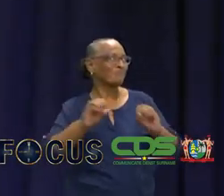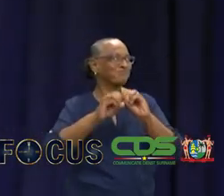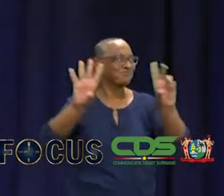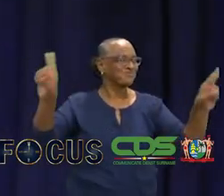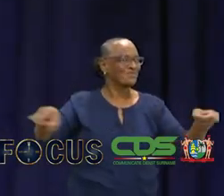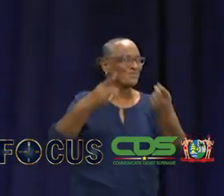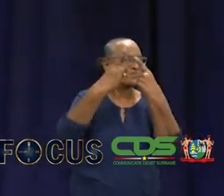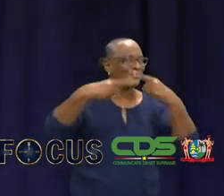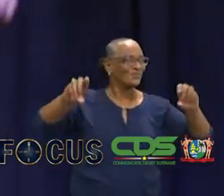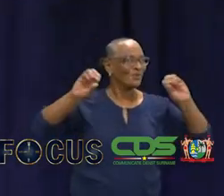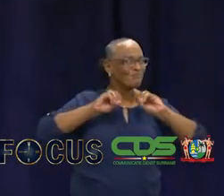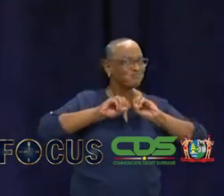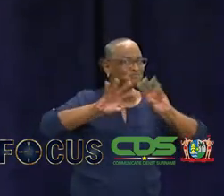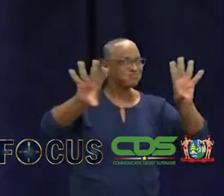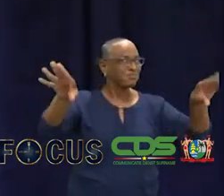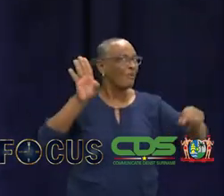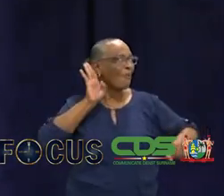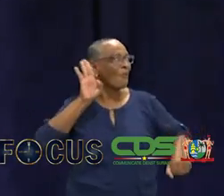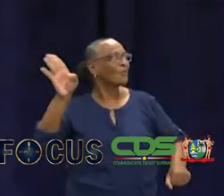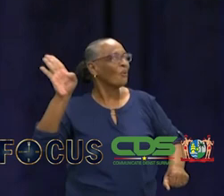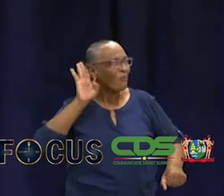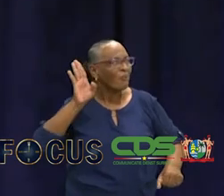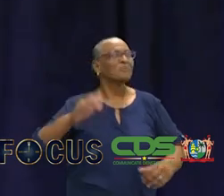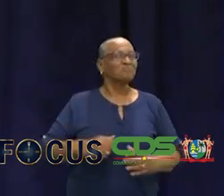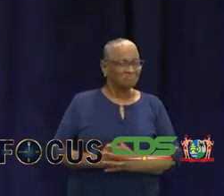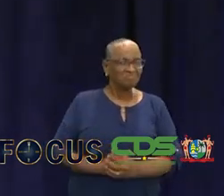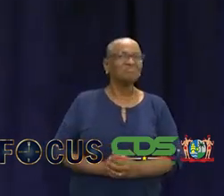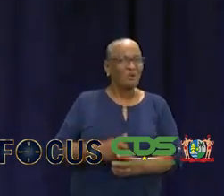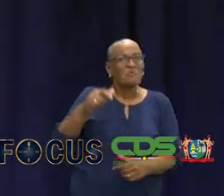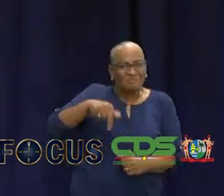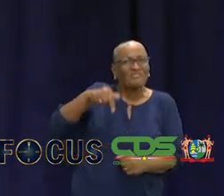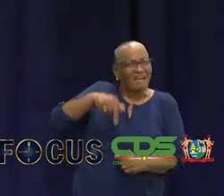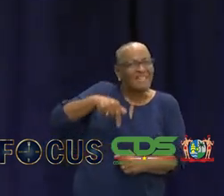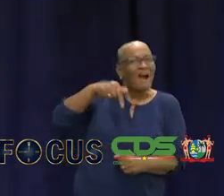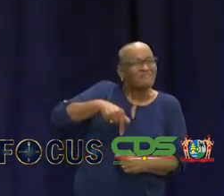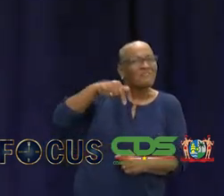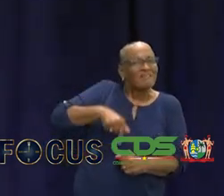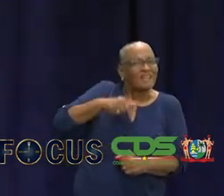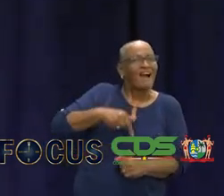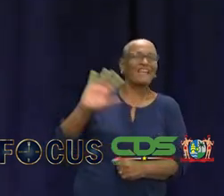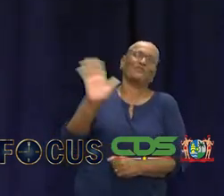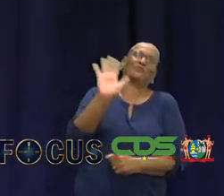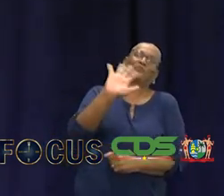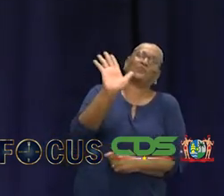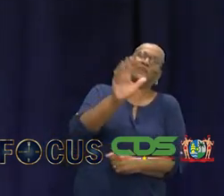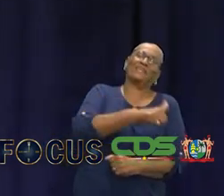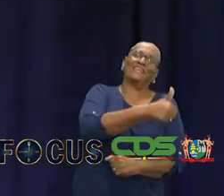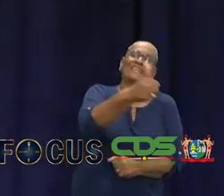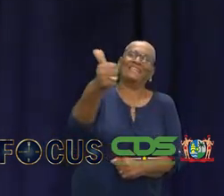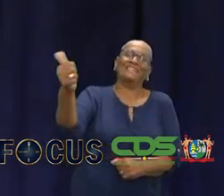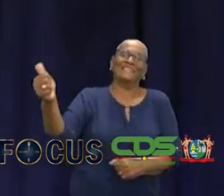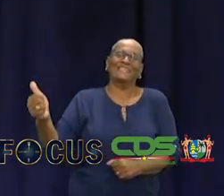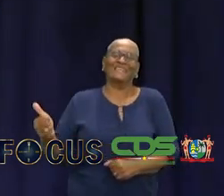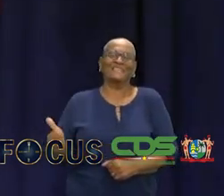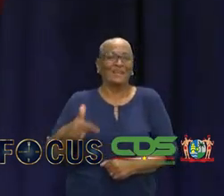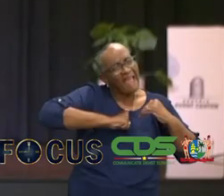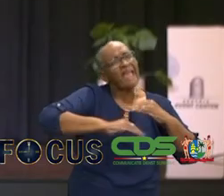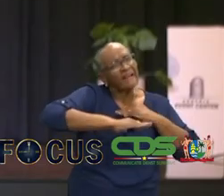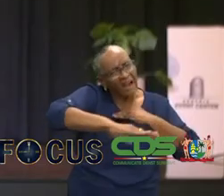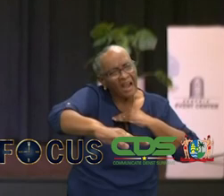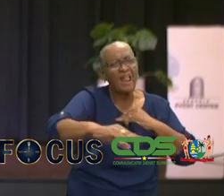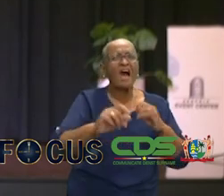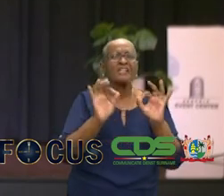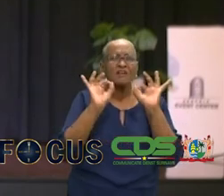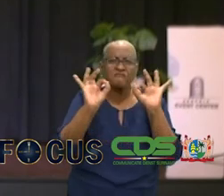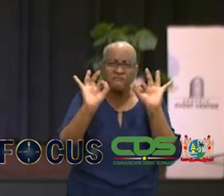Alle meldingen die volgens jou, toch? Volgens de burger, niet goed is volgens hun eigen normen en waarden. Want